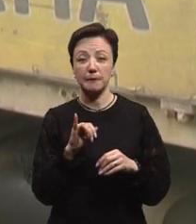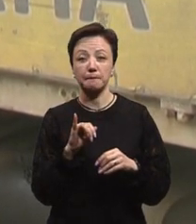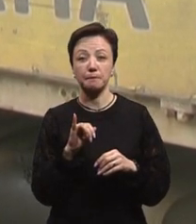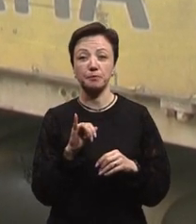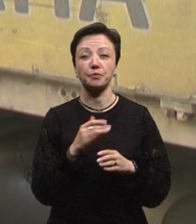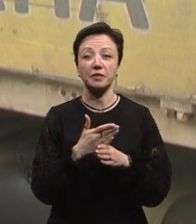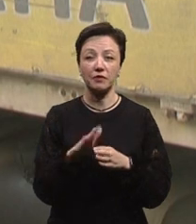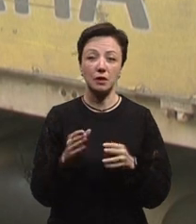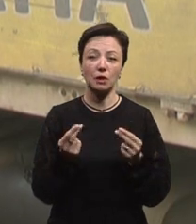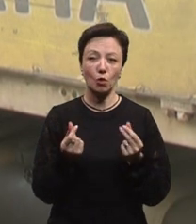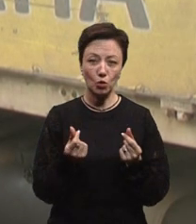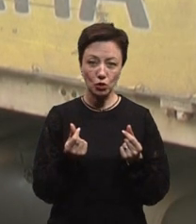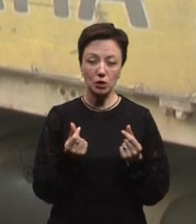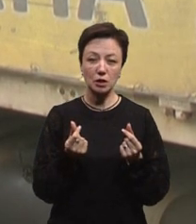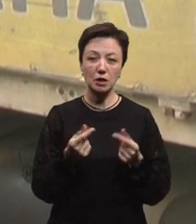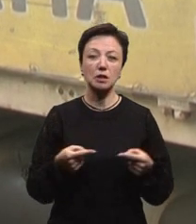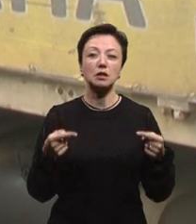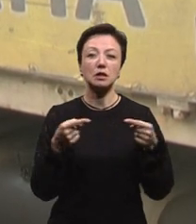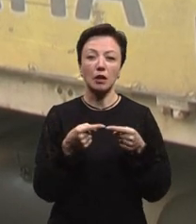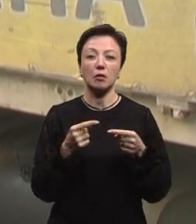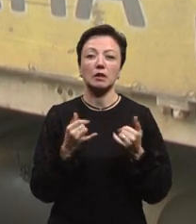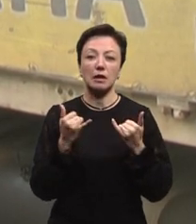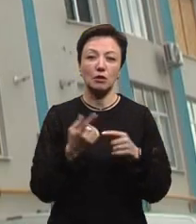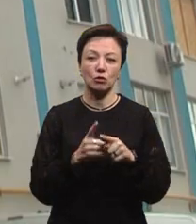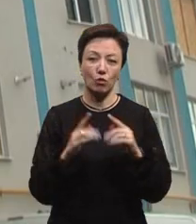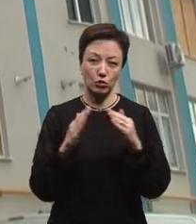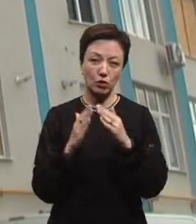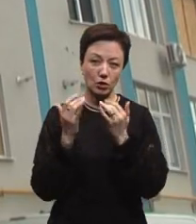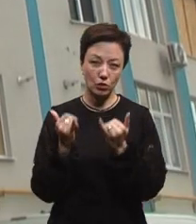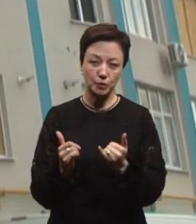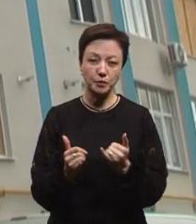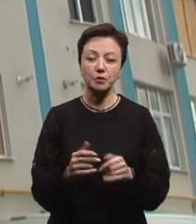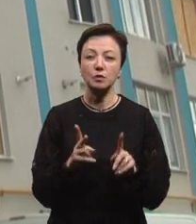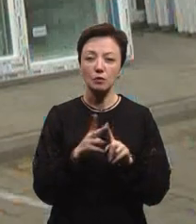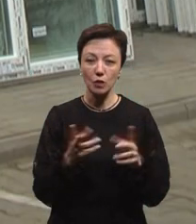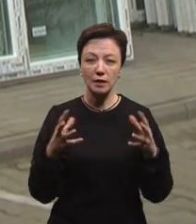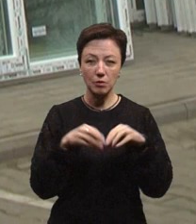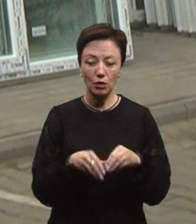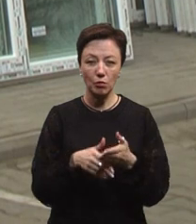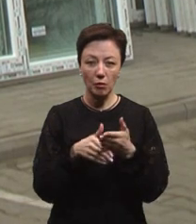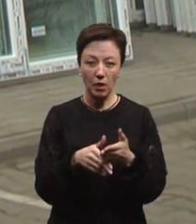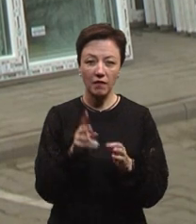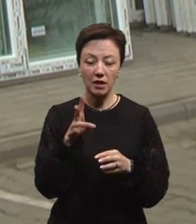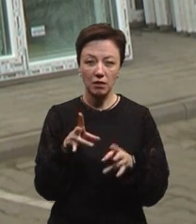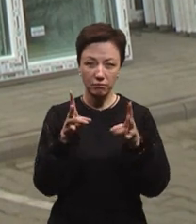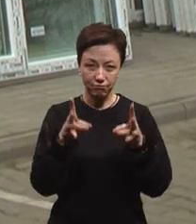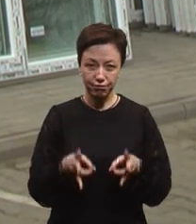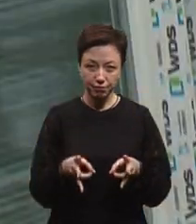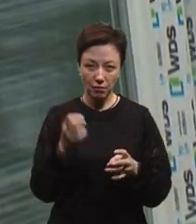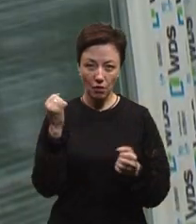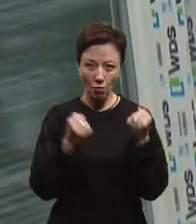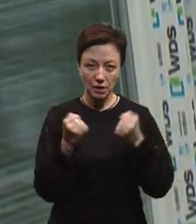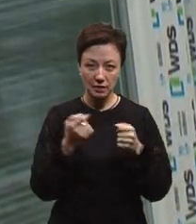виділили кошти саме для цього будинку вдруге спільно допомагають містянам квартири яких постраждали від